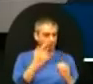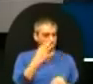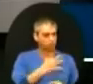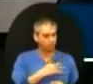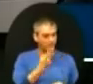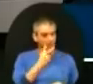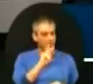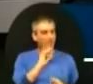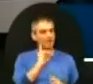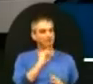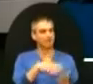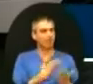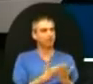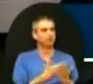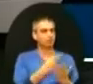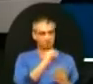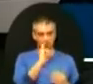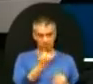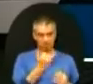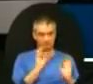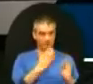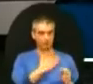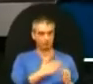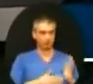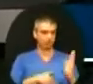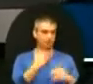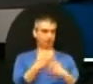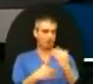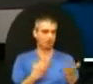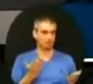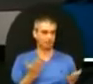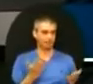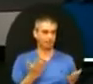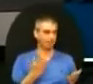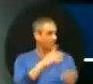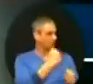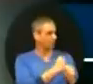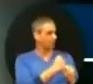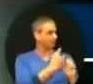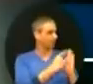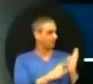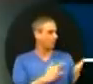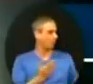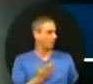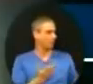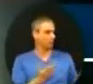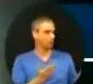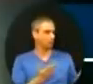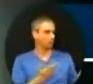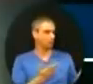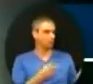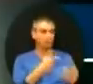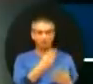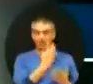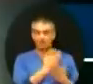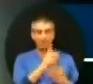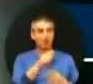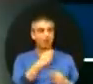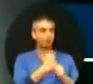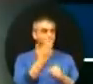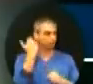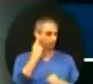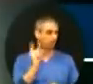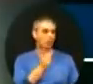לב את ההצעות שהם כן, באמת רוצים לקדם. אגב, לאן תעשה את זה בחוק? אגב, הכנסת עשתה את זה מזמן